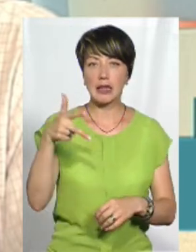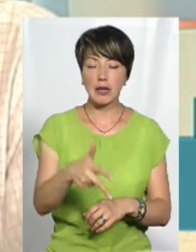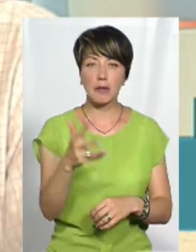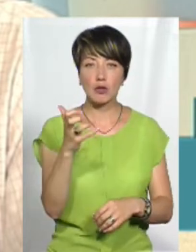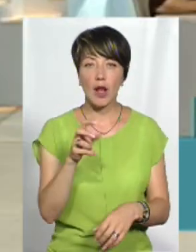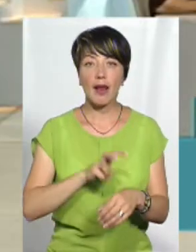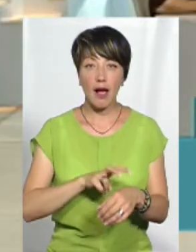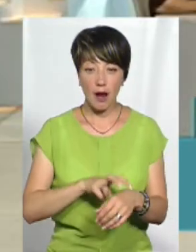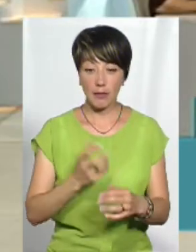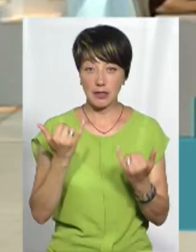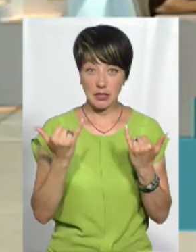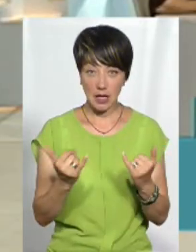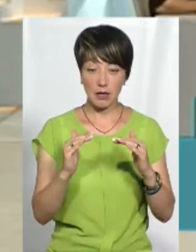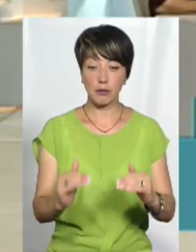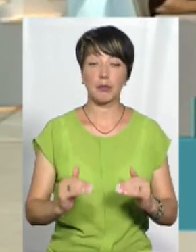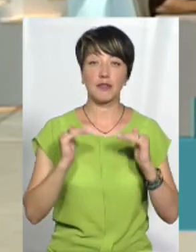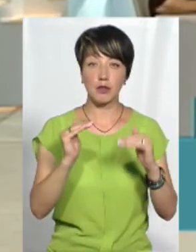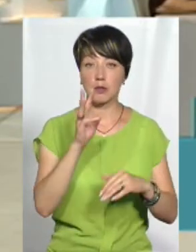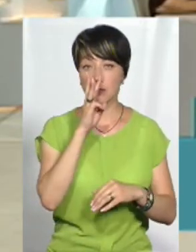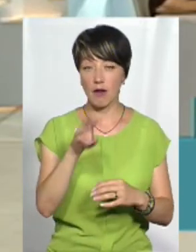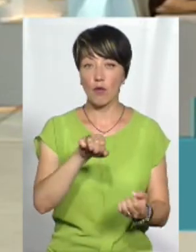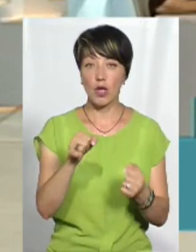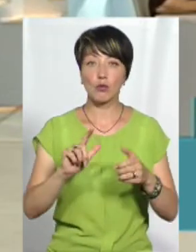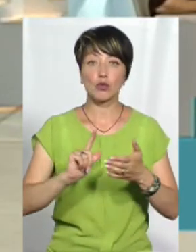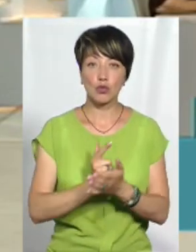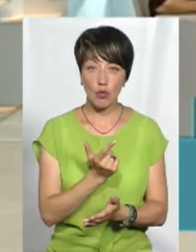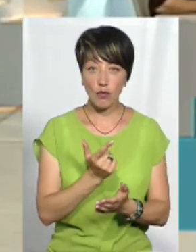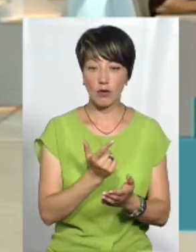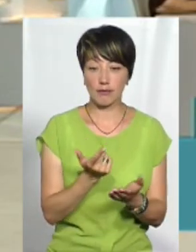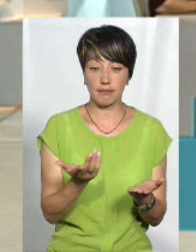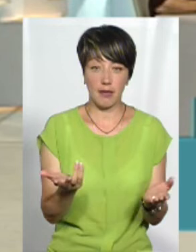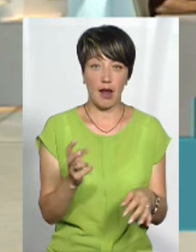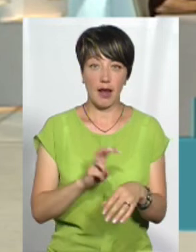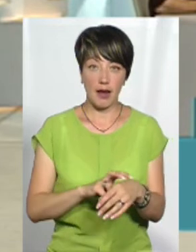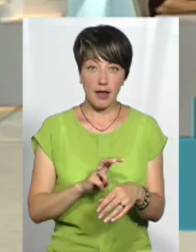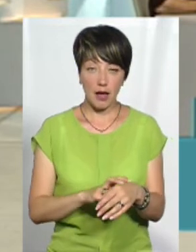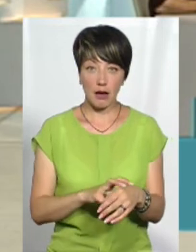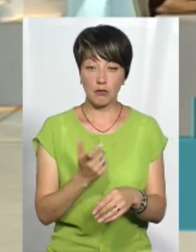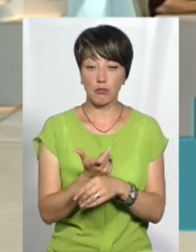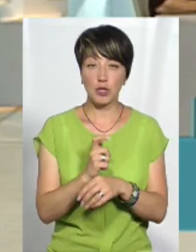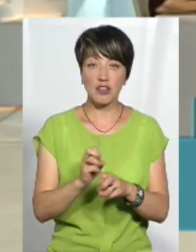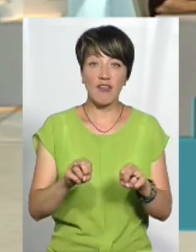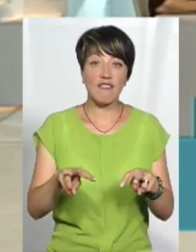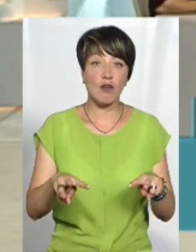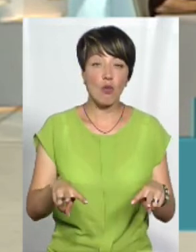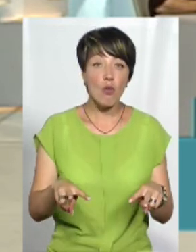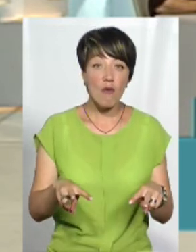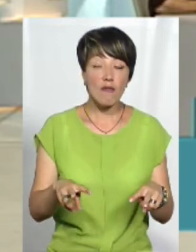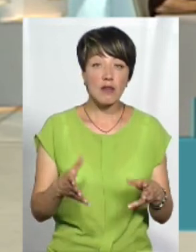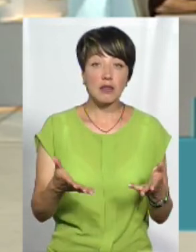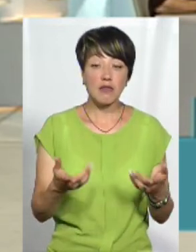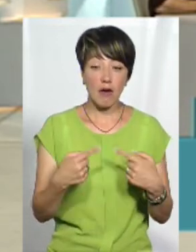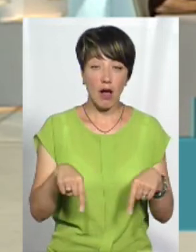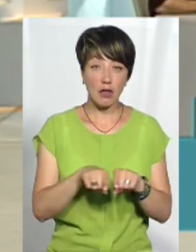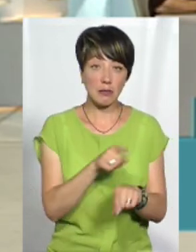лікарям. Тобто, якщо ми зараз тільки підвищимо заробітну плату водіям, знову ж піде перекос, лікар, який більш кваліфікований фахівець, ну,